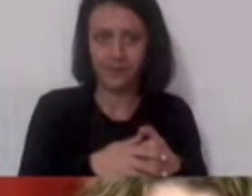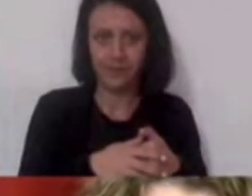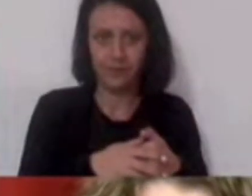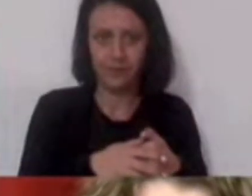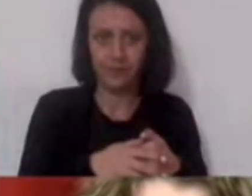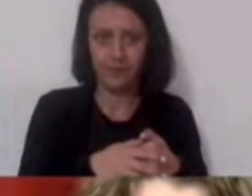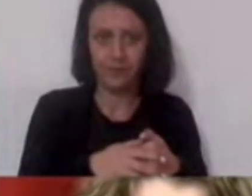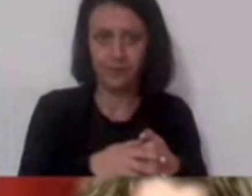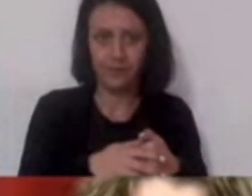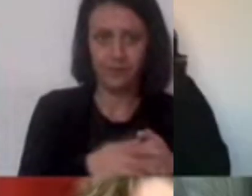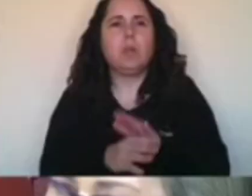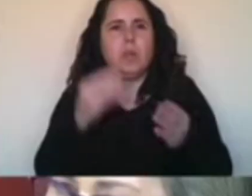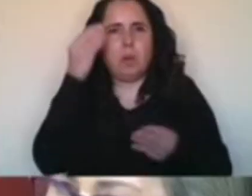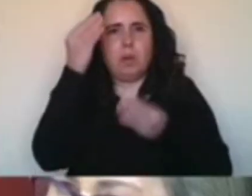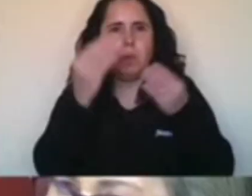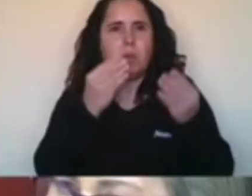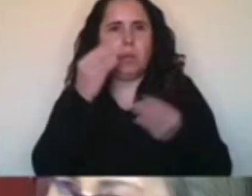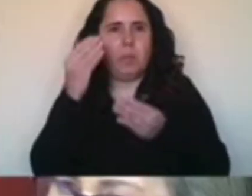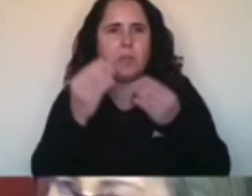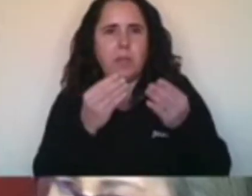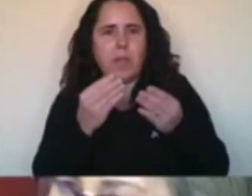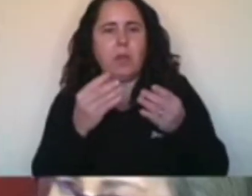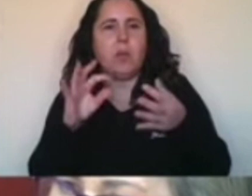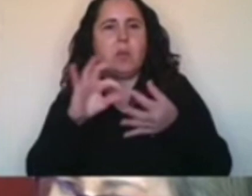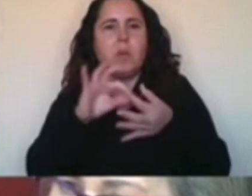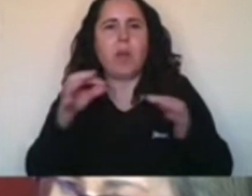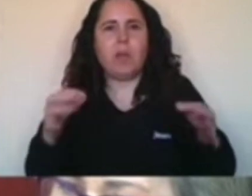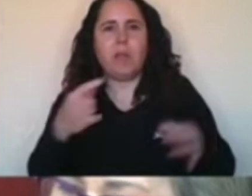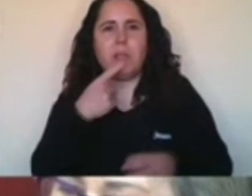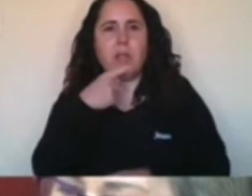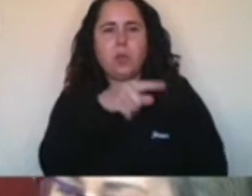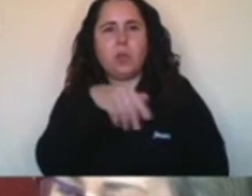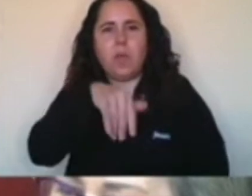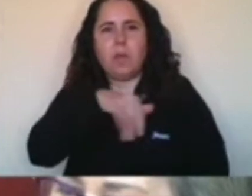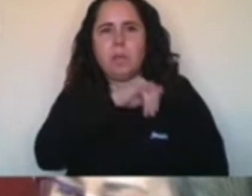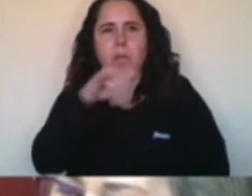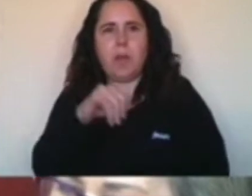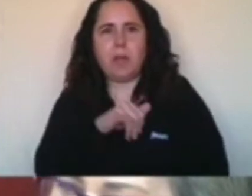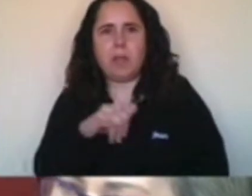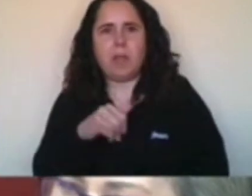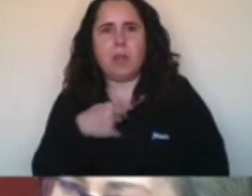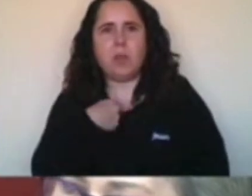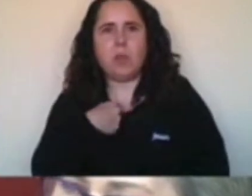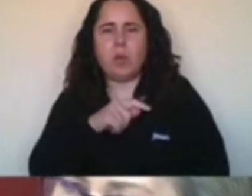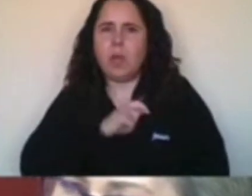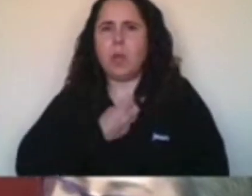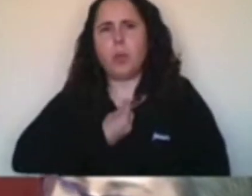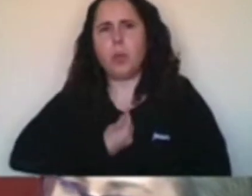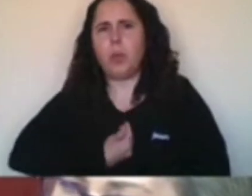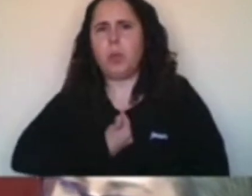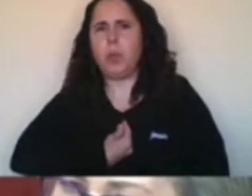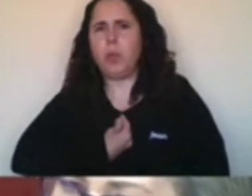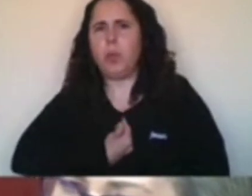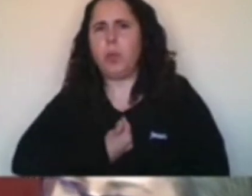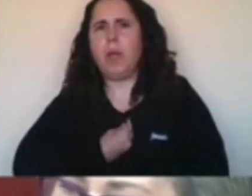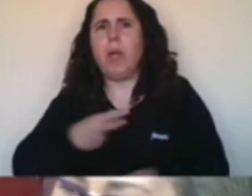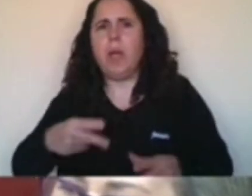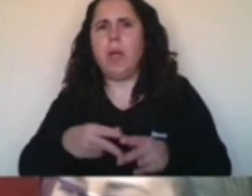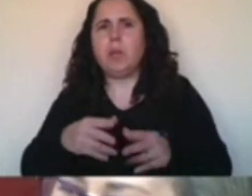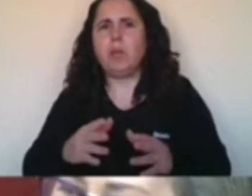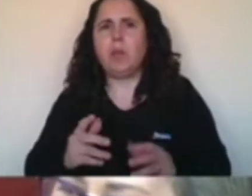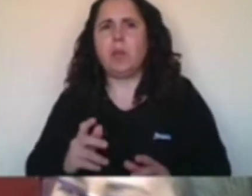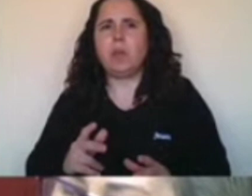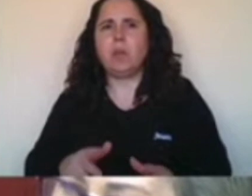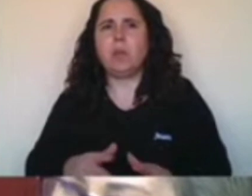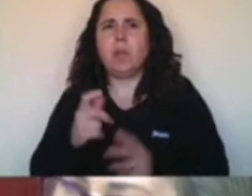i gestiones 40.000 euros. I n'hi ha una frase que ha dit vostè, senyor Martínez, que m'ha preocupat, quan ha dit que l'Associació de Sant Jordi, ara més